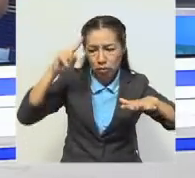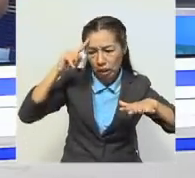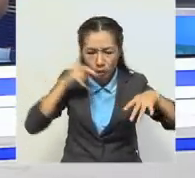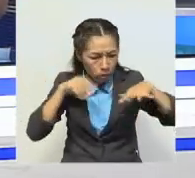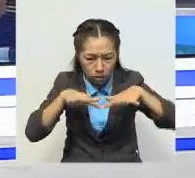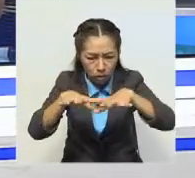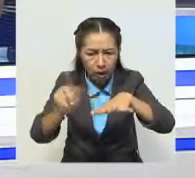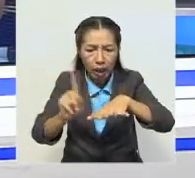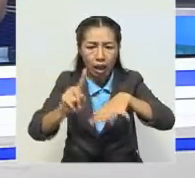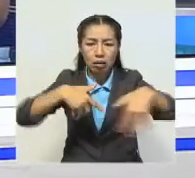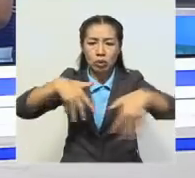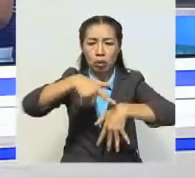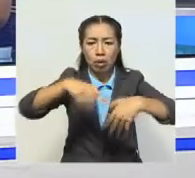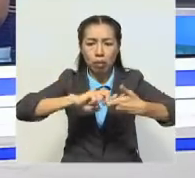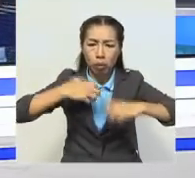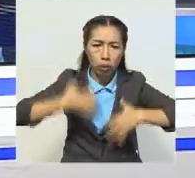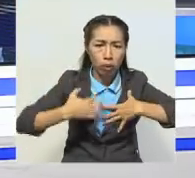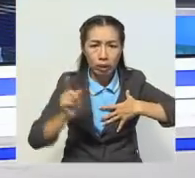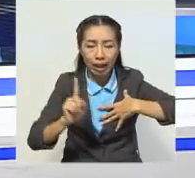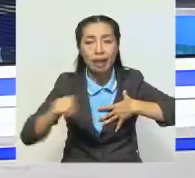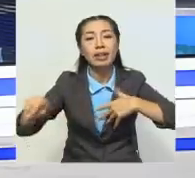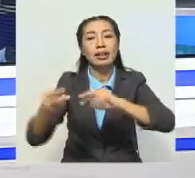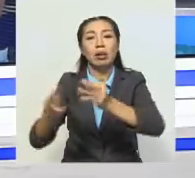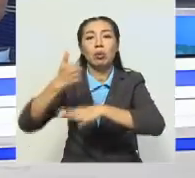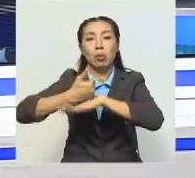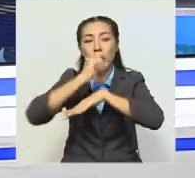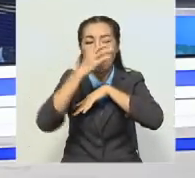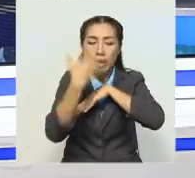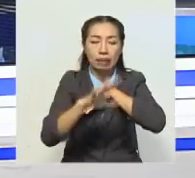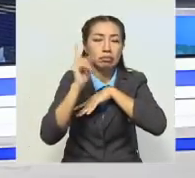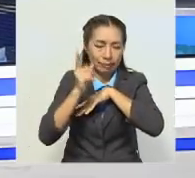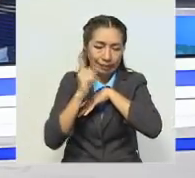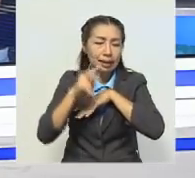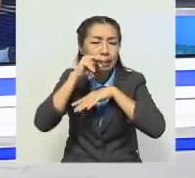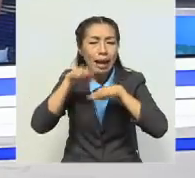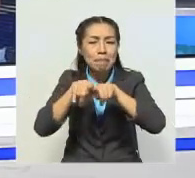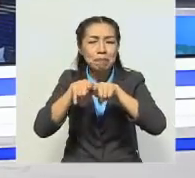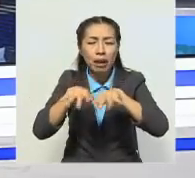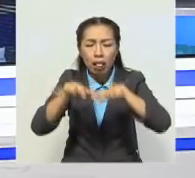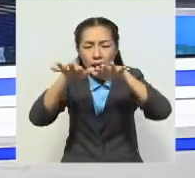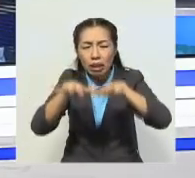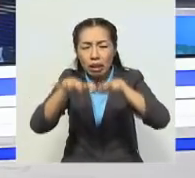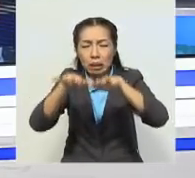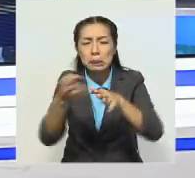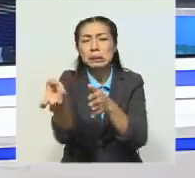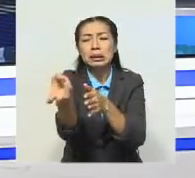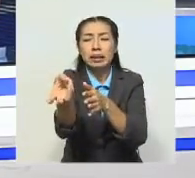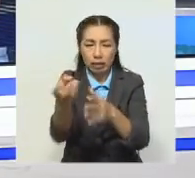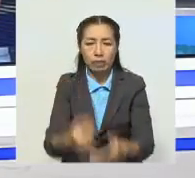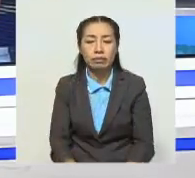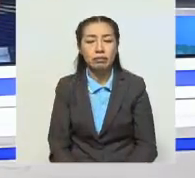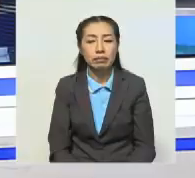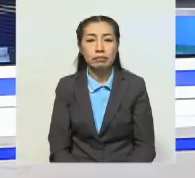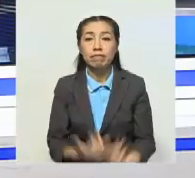ายออกยังไงประชาชนเดือดร้อนมากขนาดไหนท่านมายืนยันเลยว่าจริงๆตอนนี้ระดับน้ำเรียกว่าปรับขึ้นลงเพียงเล็กน้อยเท่